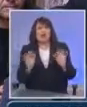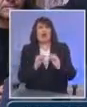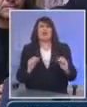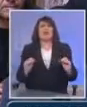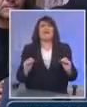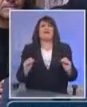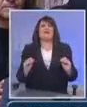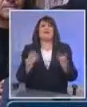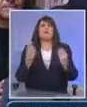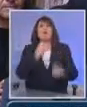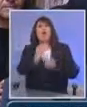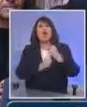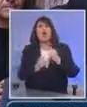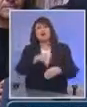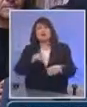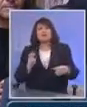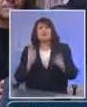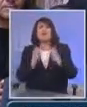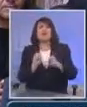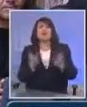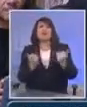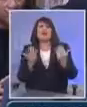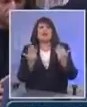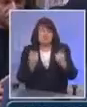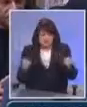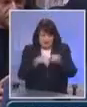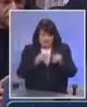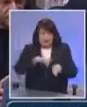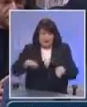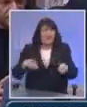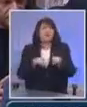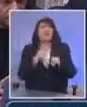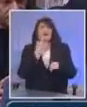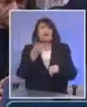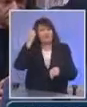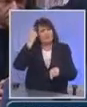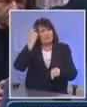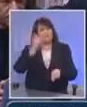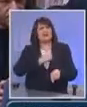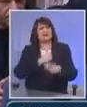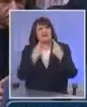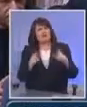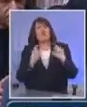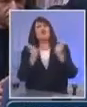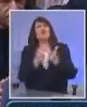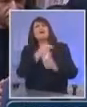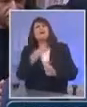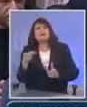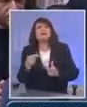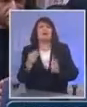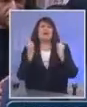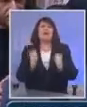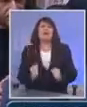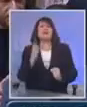της πολύχρονης αποχής τους από οποιαδήποτε μορφή εκπαίδευσης. Διαφορετικές αντιλήψεις για τη ρόλο της οικογενείας, τη θέση